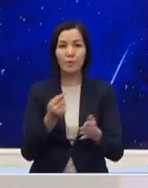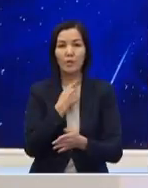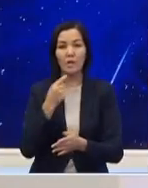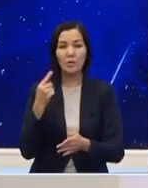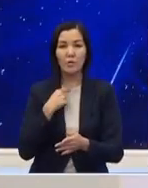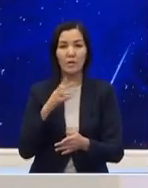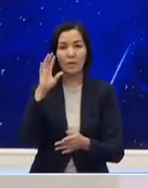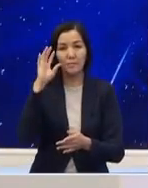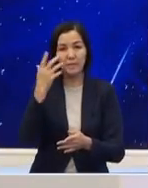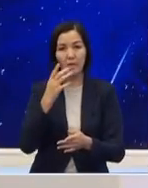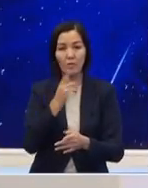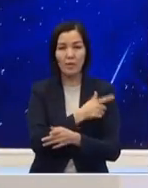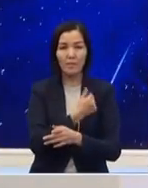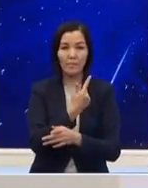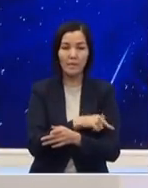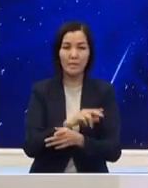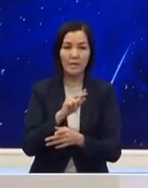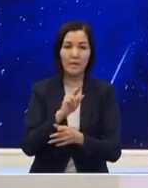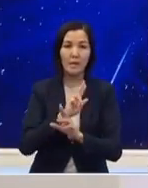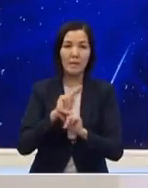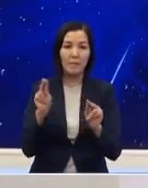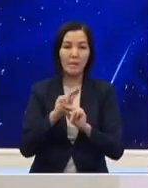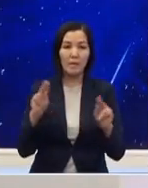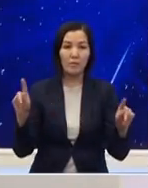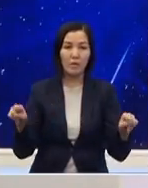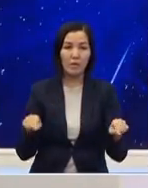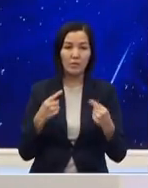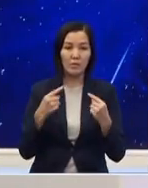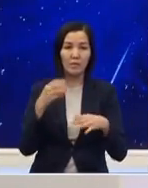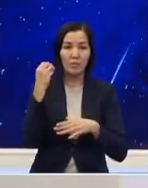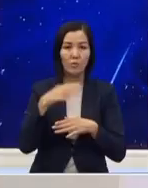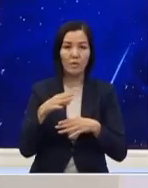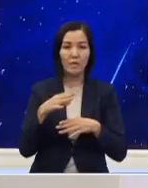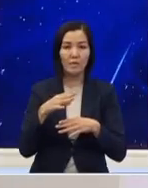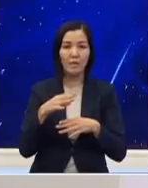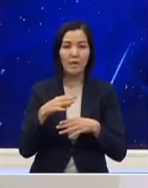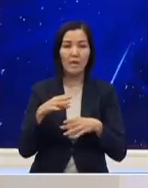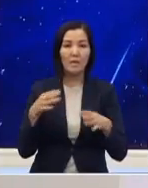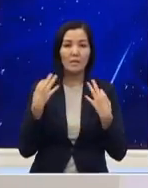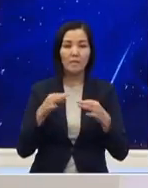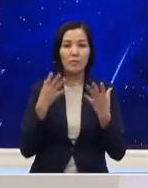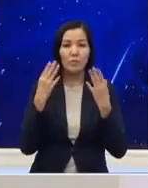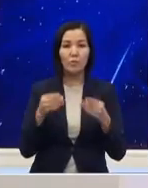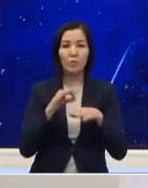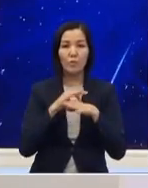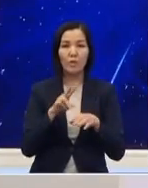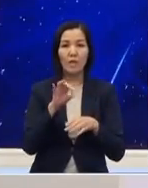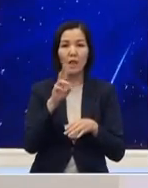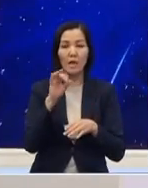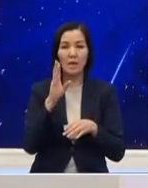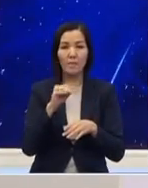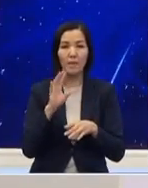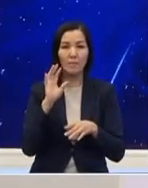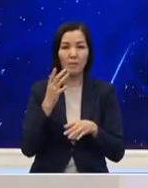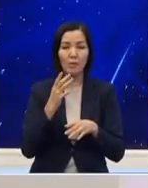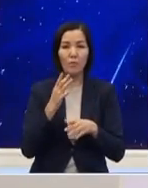Оңалтуға оң қадам. Бүгін Талдықорғандағы психологиялық медициналық педагогтық консультация орталығында ашық есік күні өтті. Логопед психолог